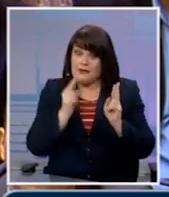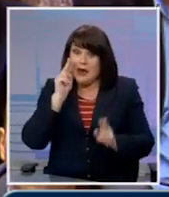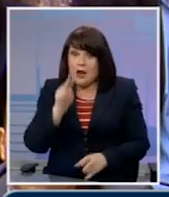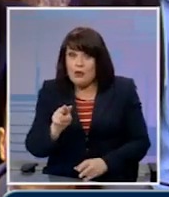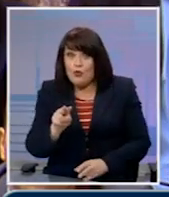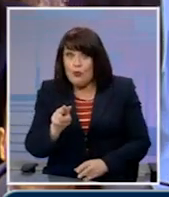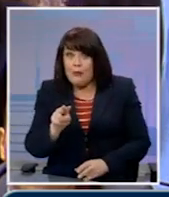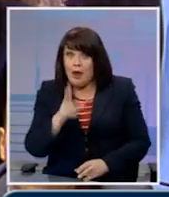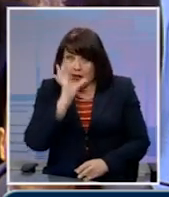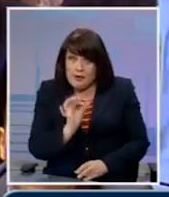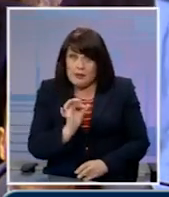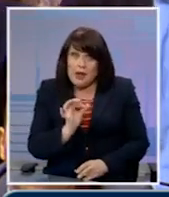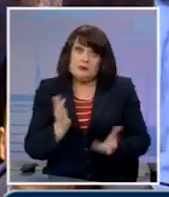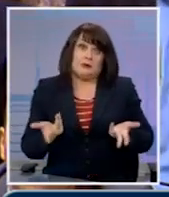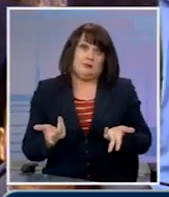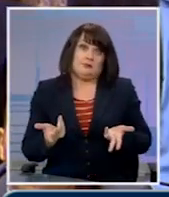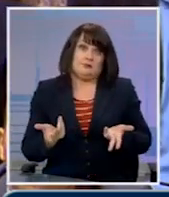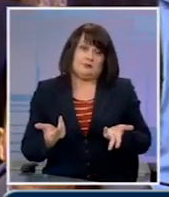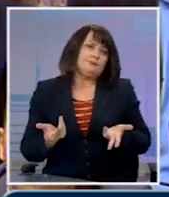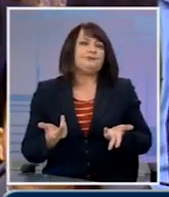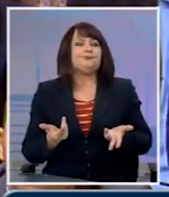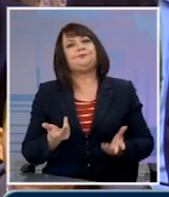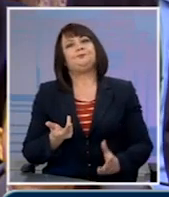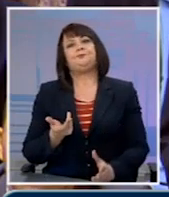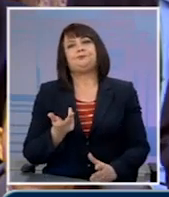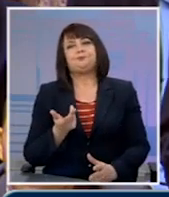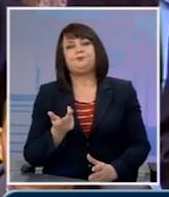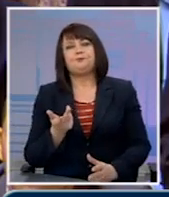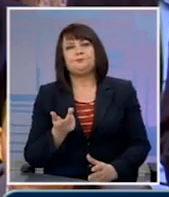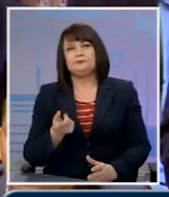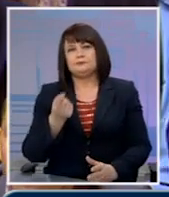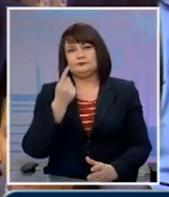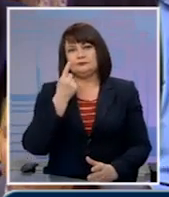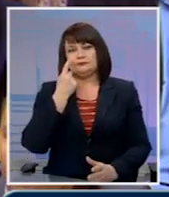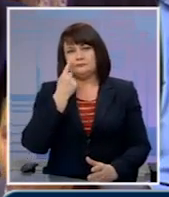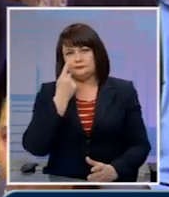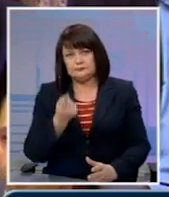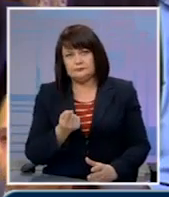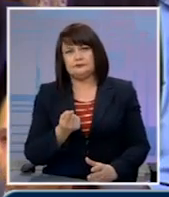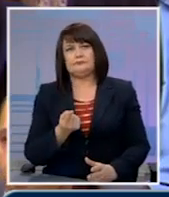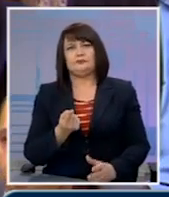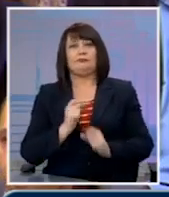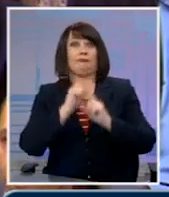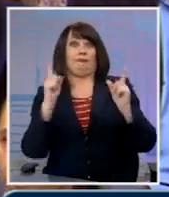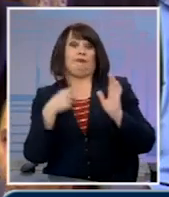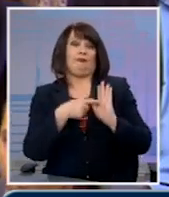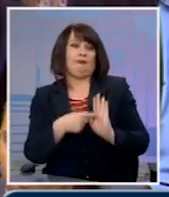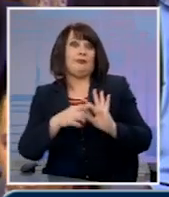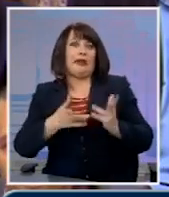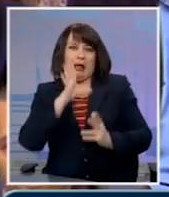κατά πόσον αυτό έχει έννοια και πόσο είναι απλά μία μάχη εντυπώσεων